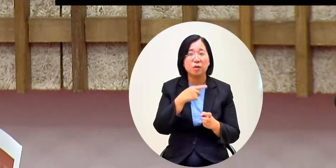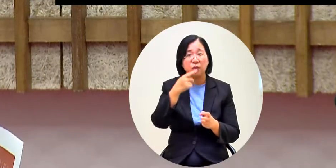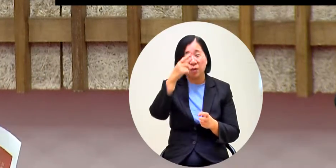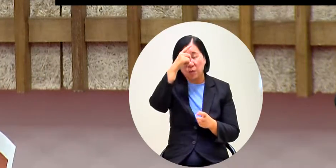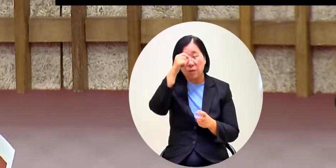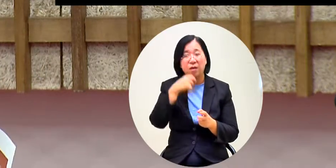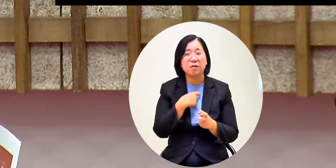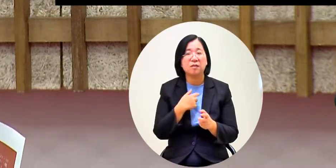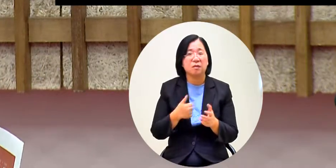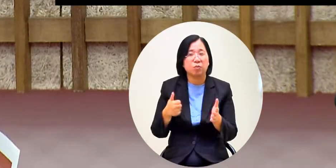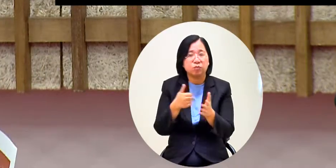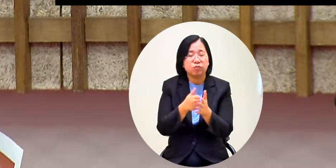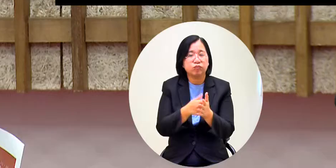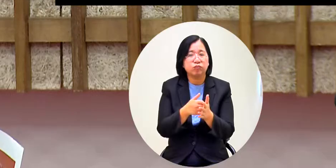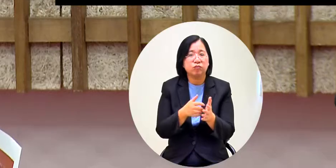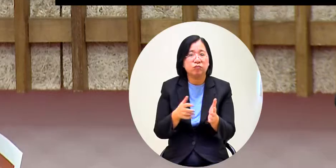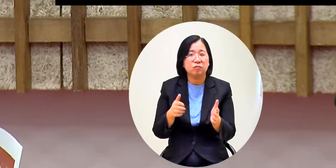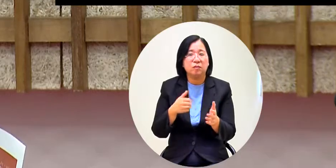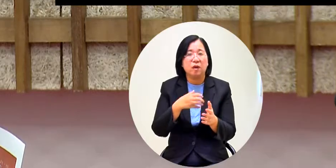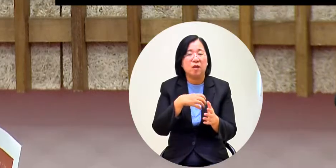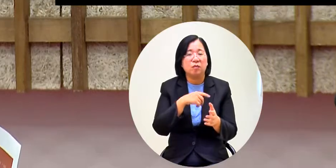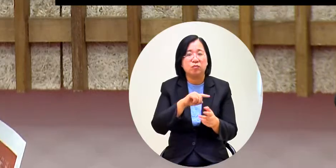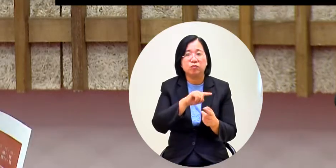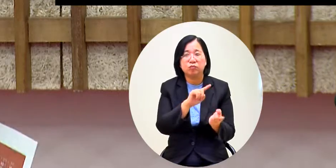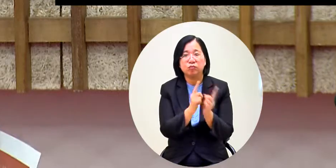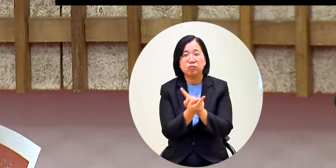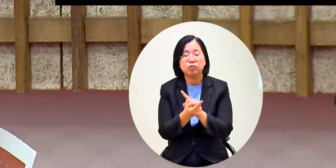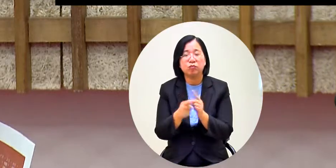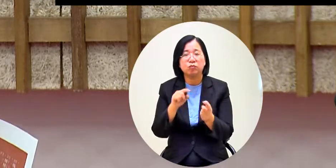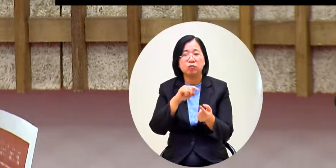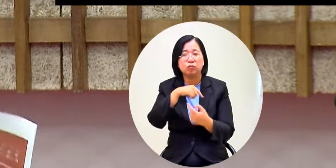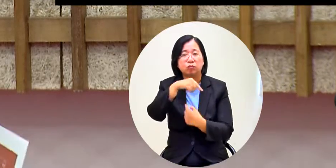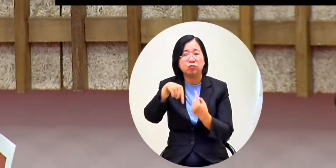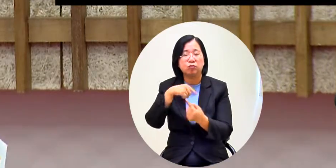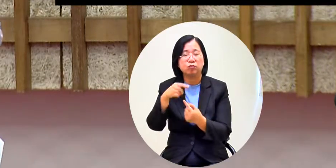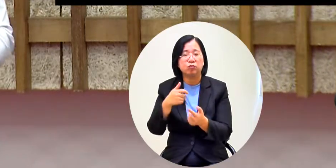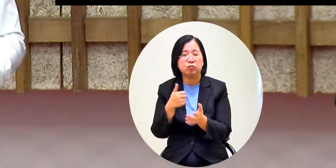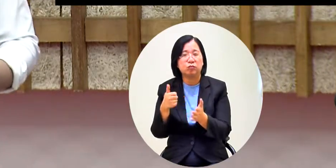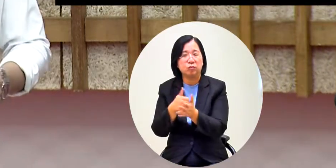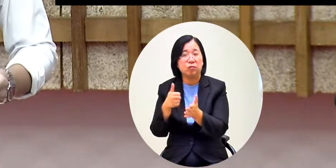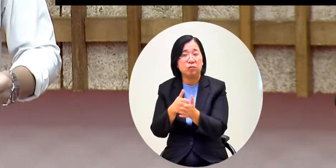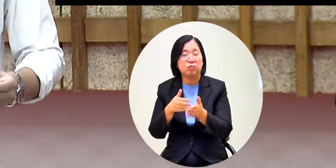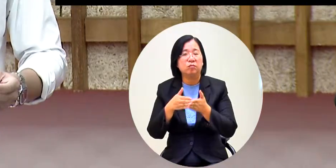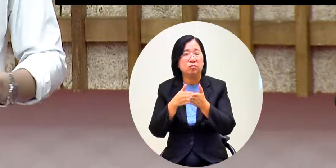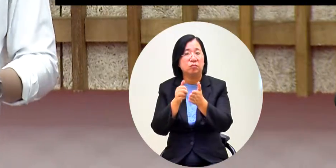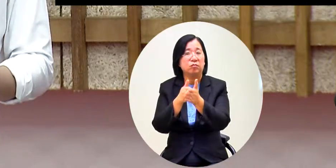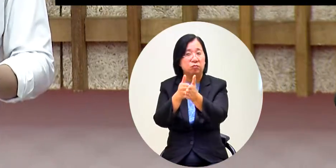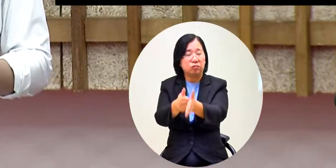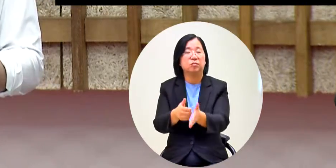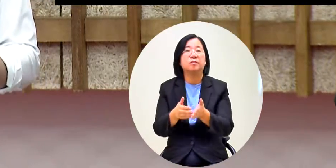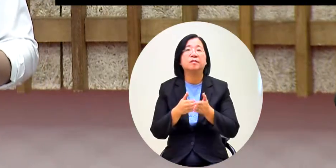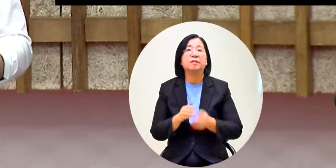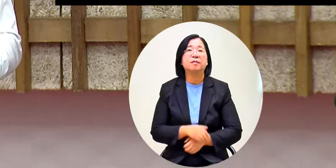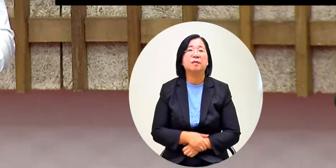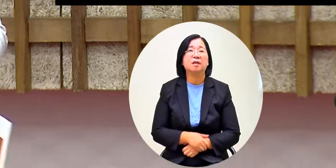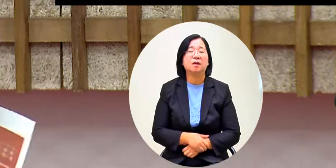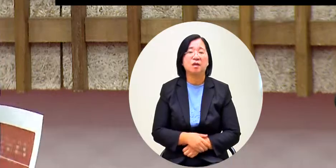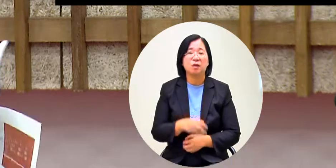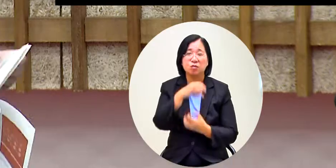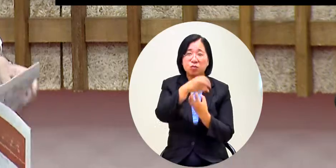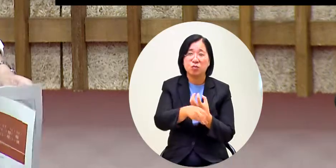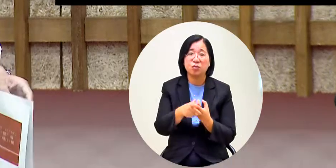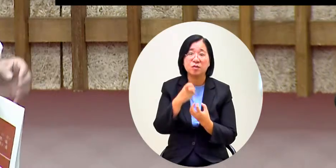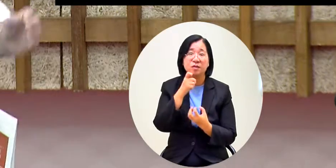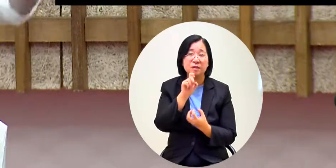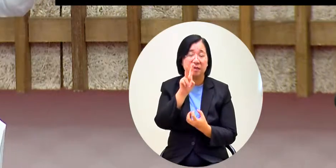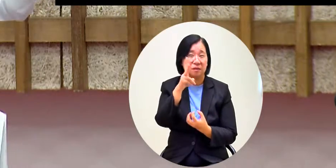接驳式的公车到捷运黄线的地点。我们看下一页。那我们再看这个 G12 这条线，我们可以